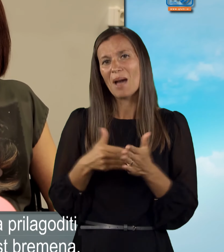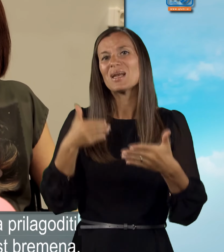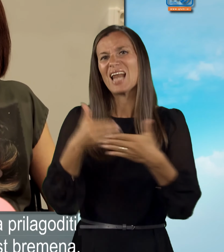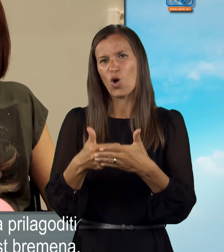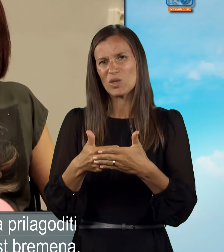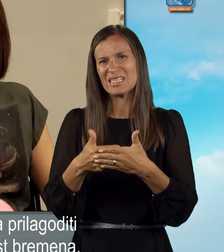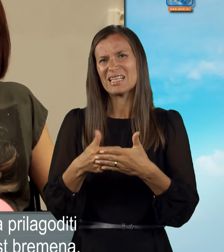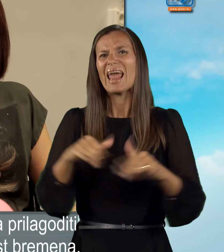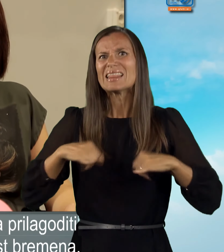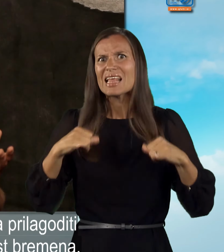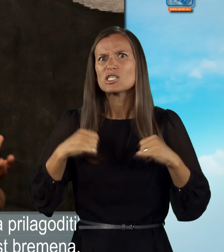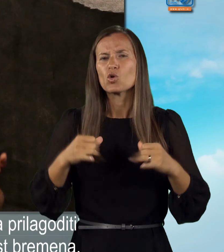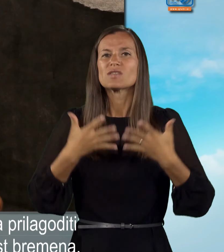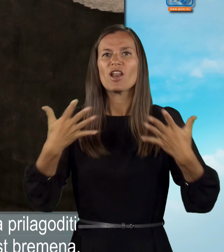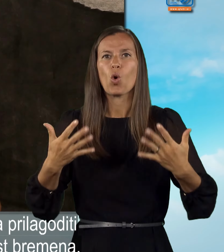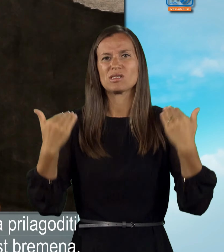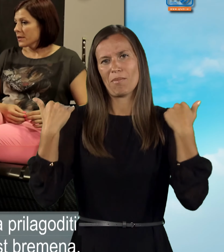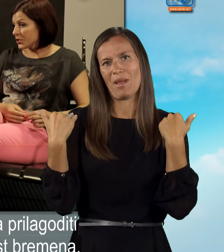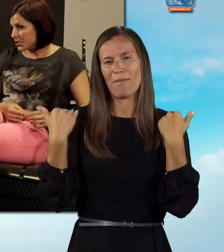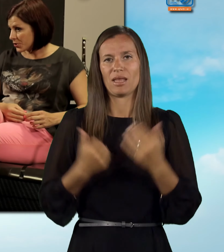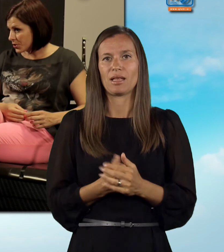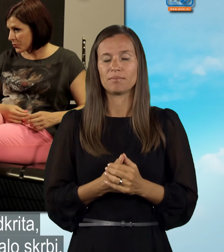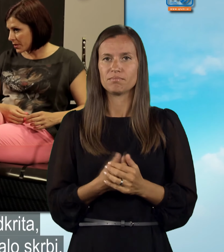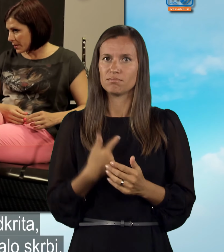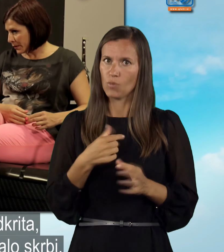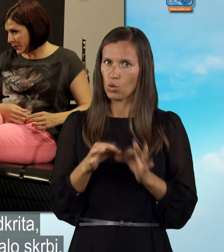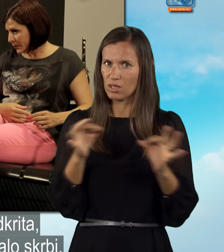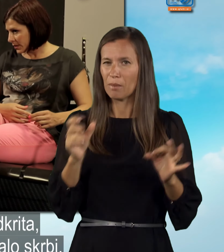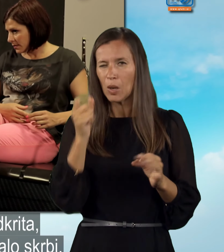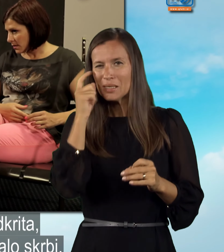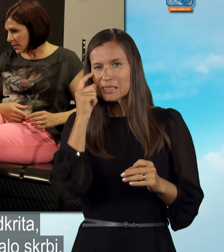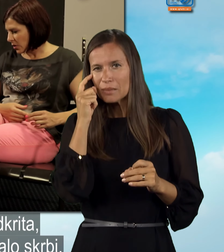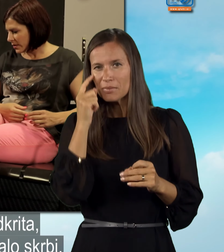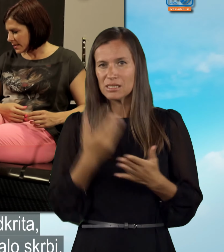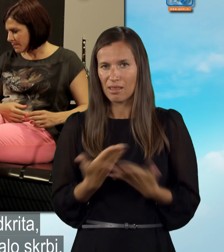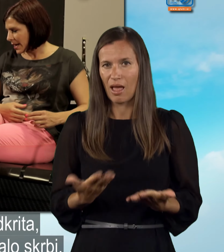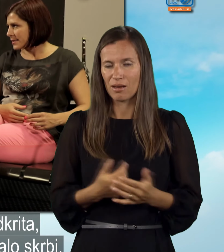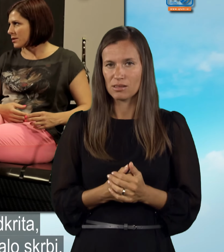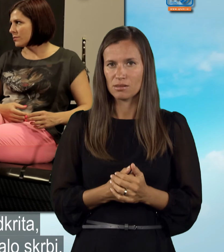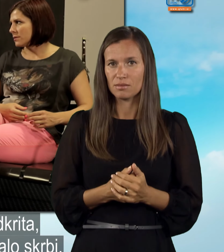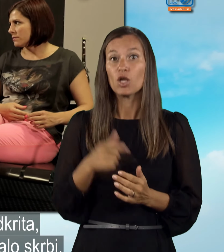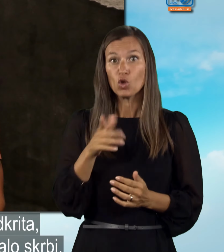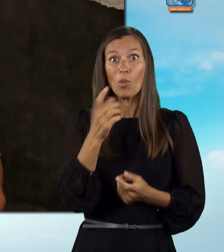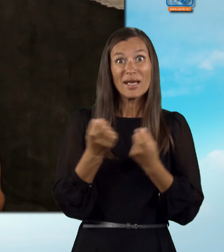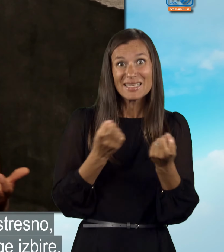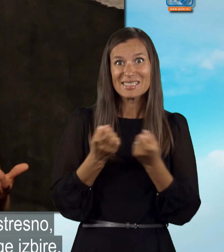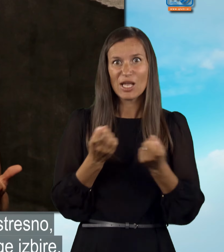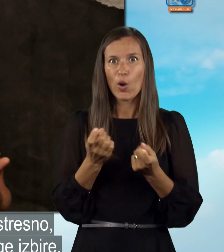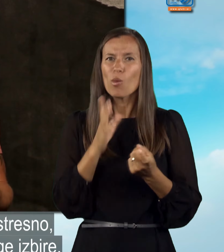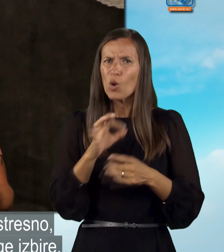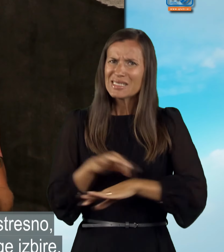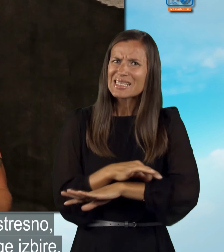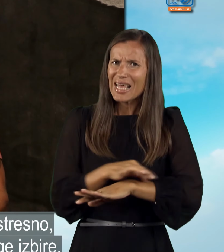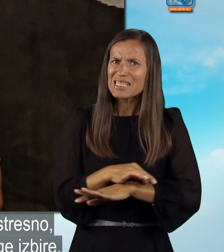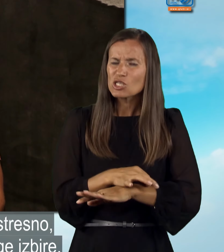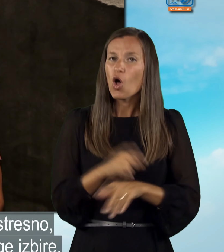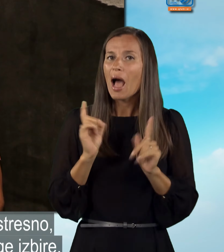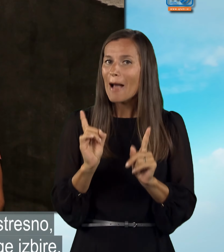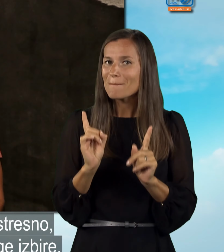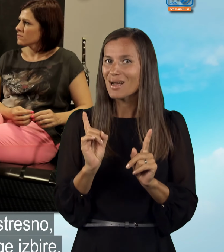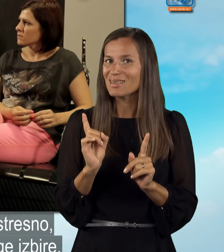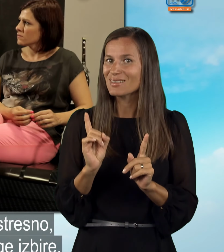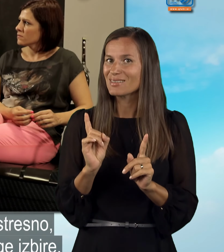prilagoditi intenzivnost oziroma velikost bremena. Jaz še sem čisto odkrita, me za danes malo skrbi. To bo izziv in bo